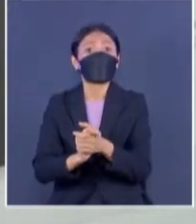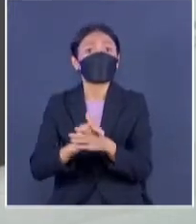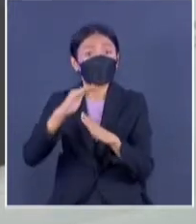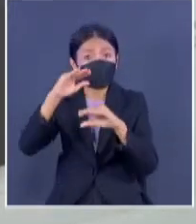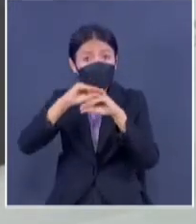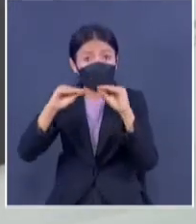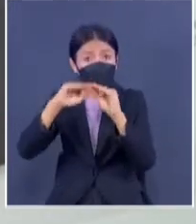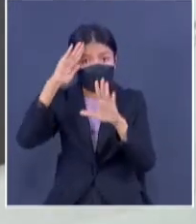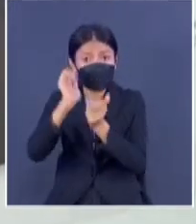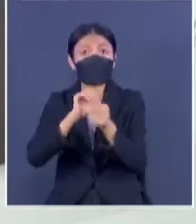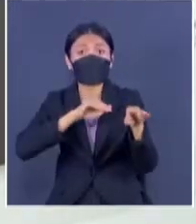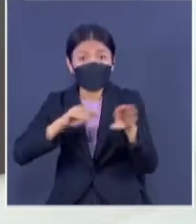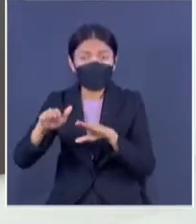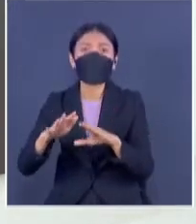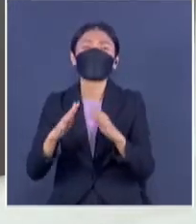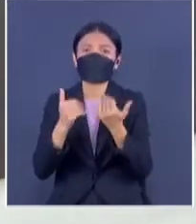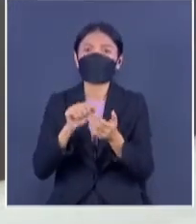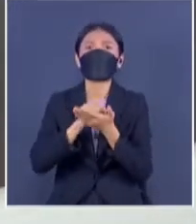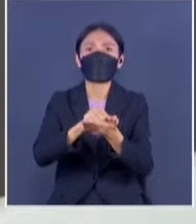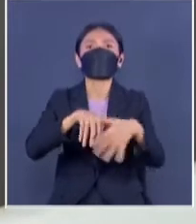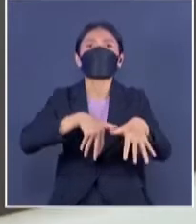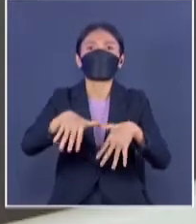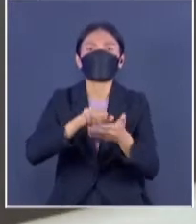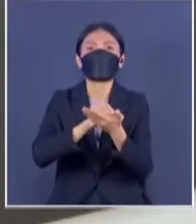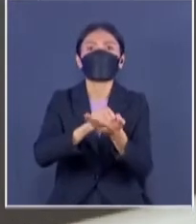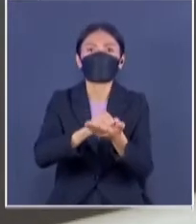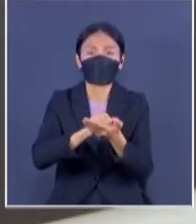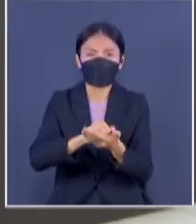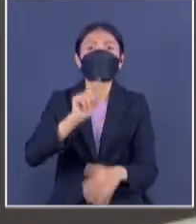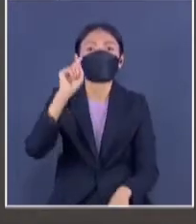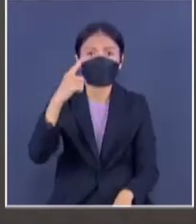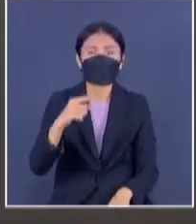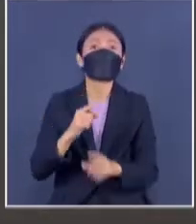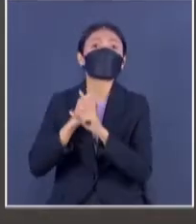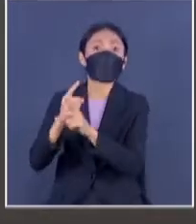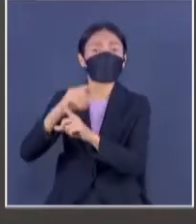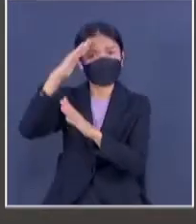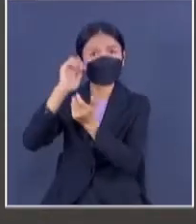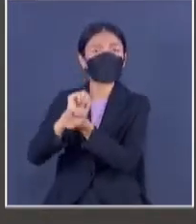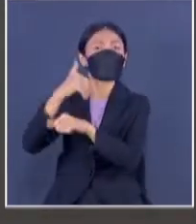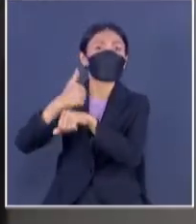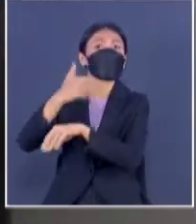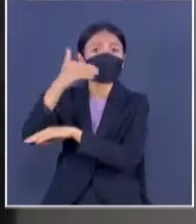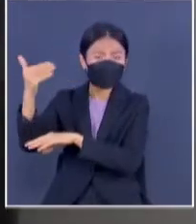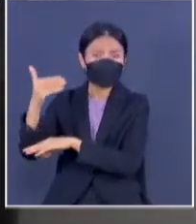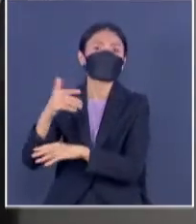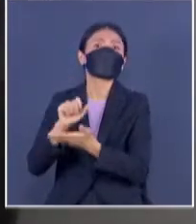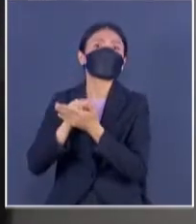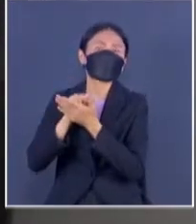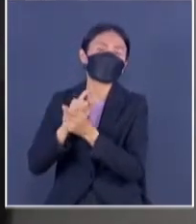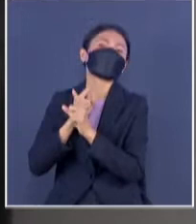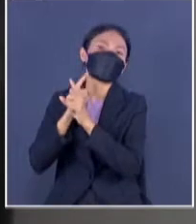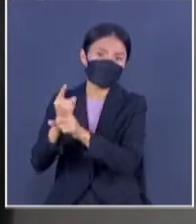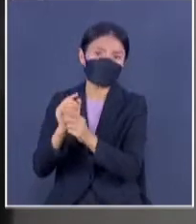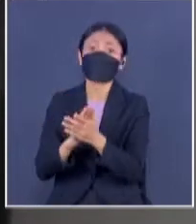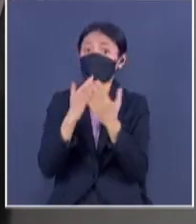ชนรูปแบบใหม่นะคะตามนโยบายของผู้บัญชาการตำรวจแห่งชาติที่ต้องการสร้างความสะดวกและปลอดภัยนำร่องก่อนเลยค่ะ